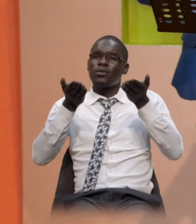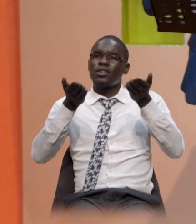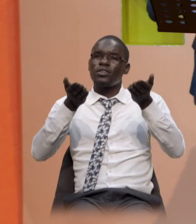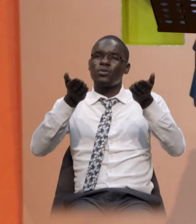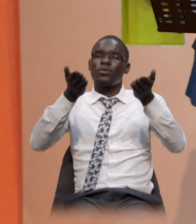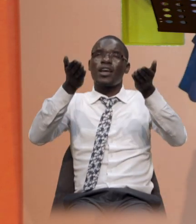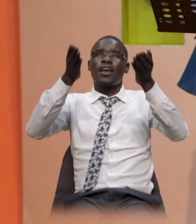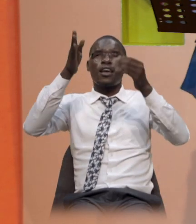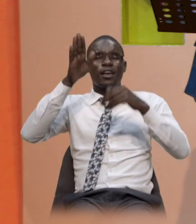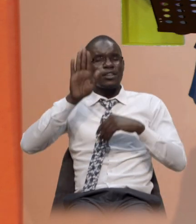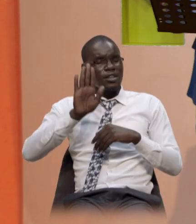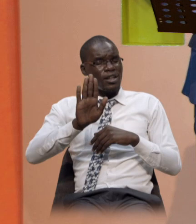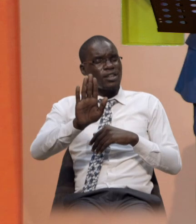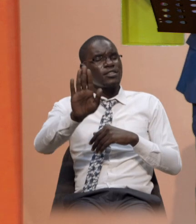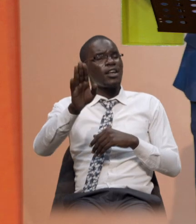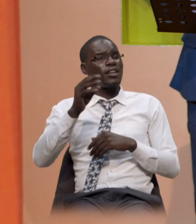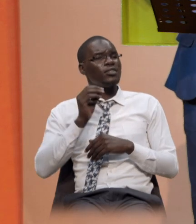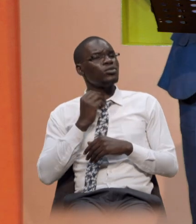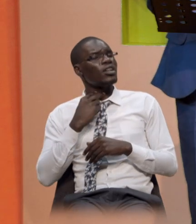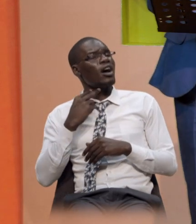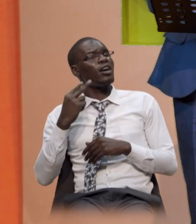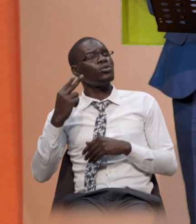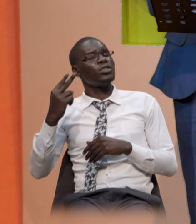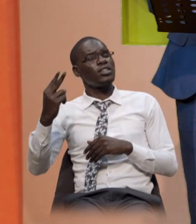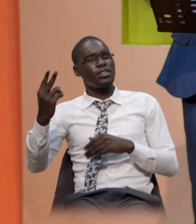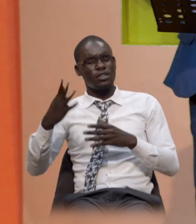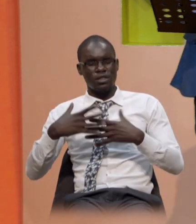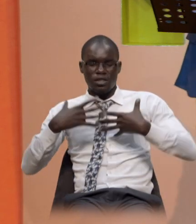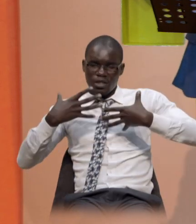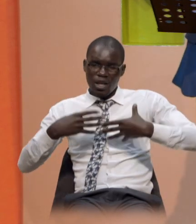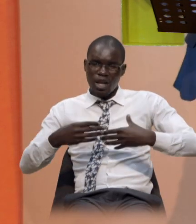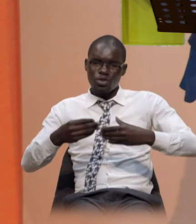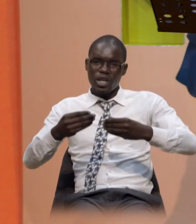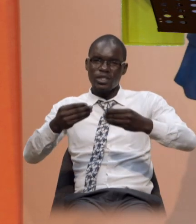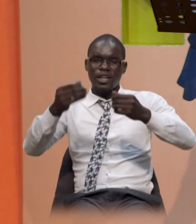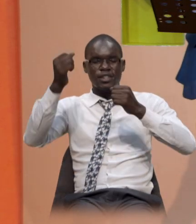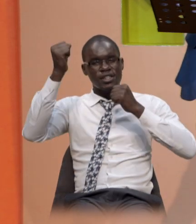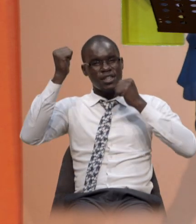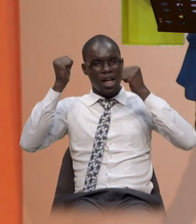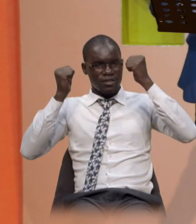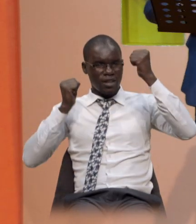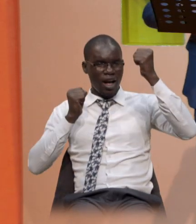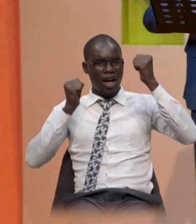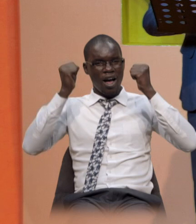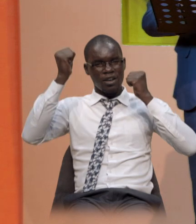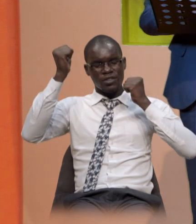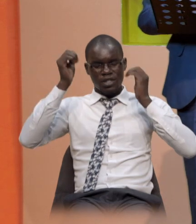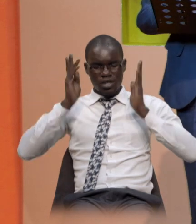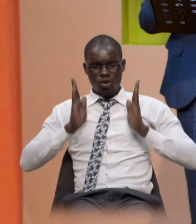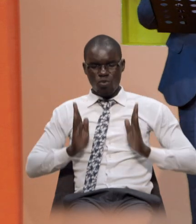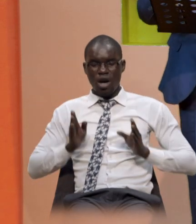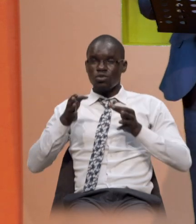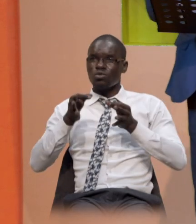ndugu inueni zenu sauti. Twende, twende ni